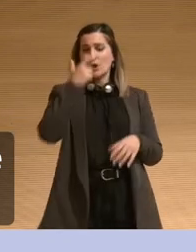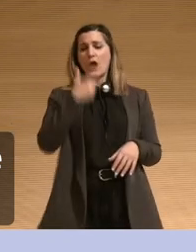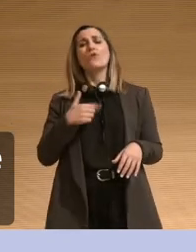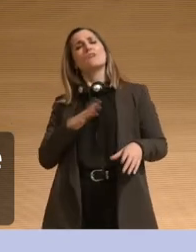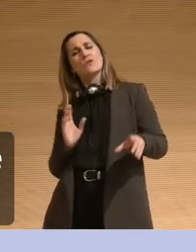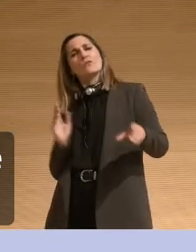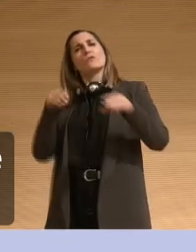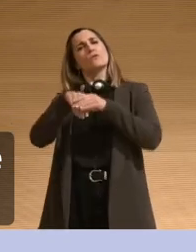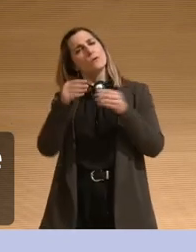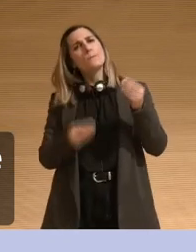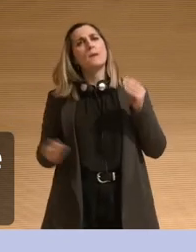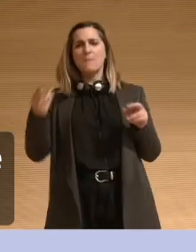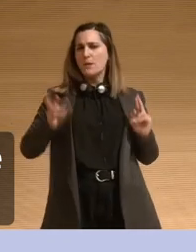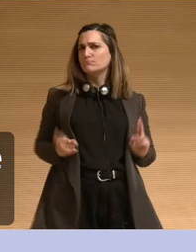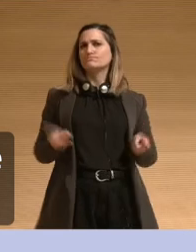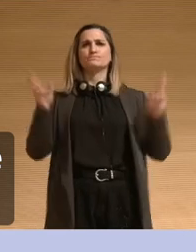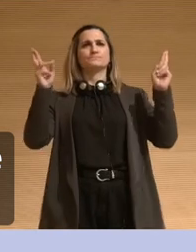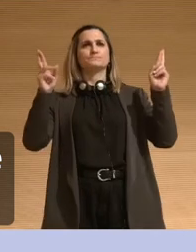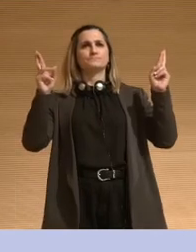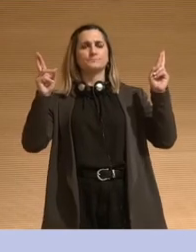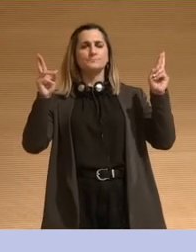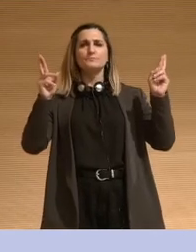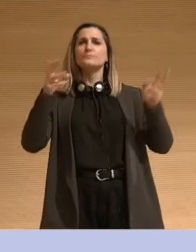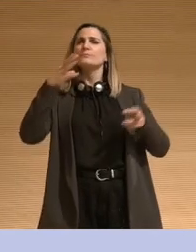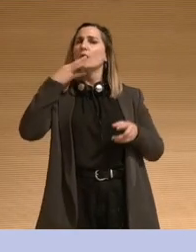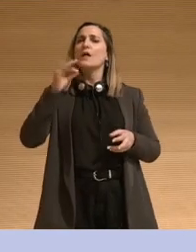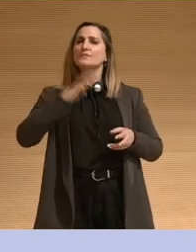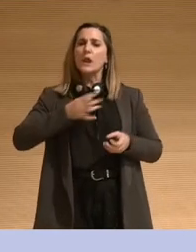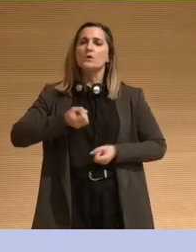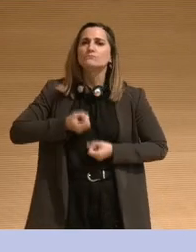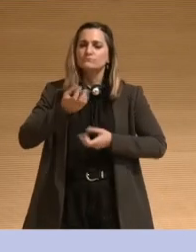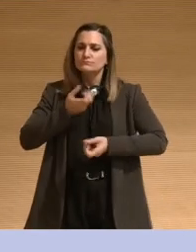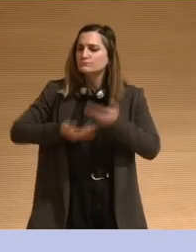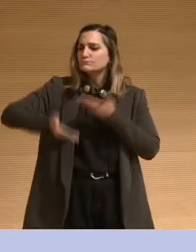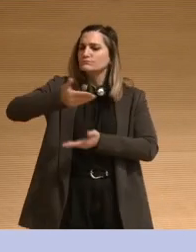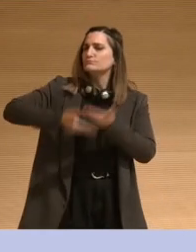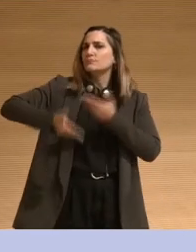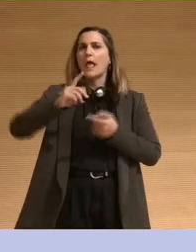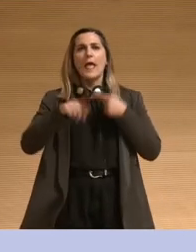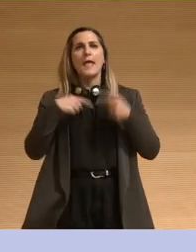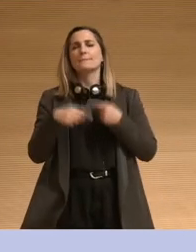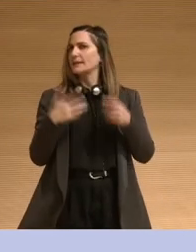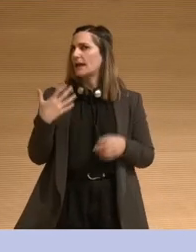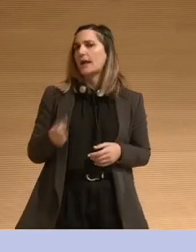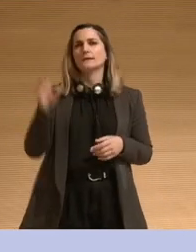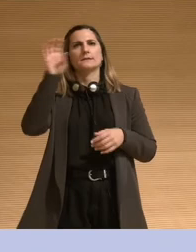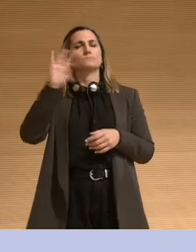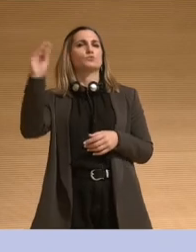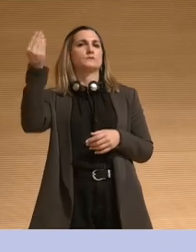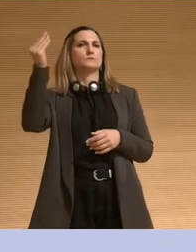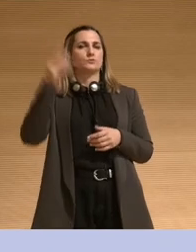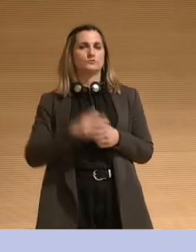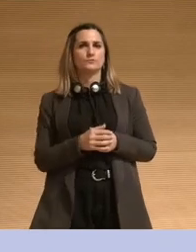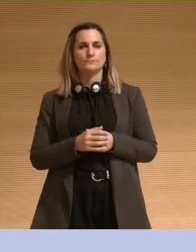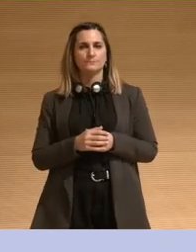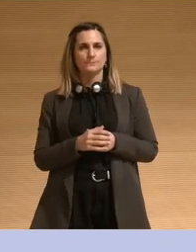ότι και εισπράττουμε, αλλά και εμείς προσφέρουμε μέσα σε μια κοινή εμπειρία πολιτισμού.